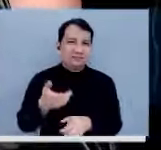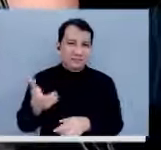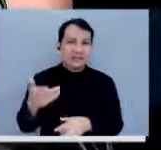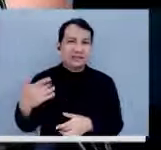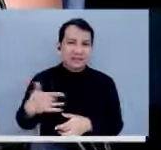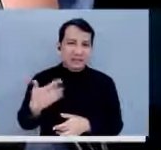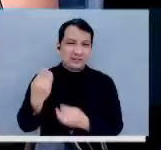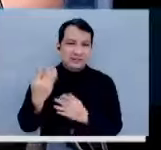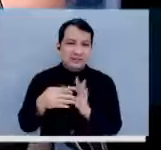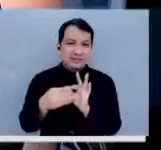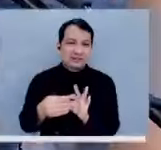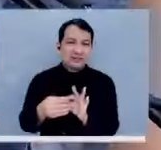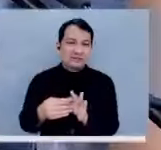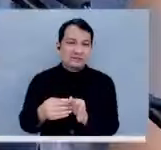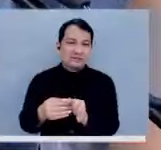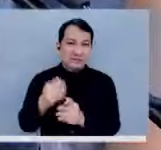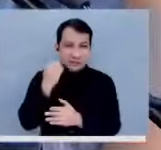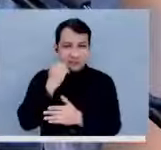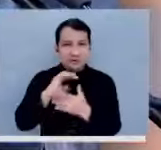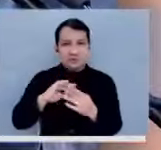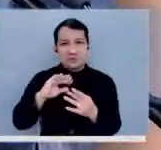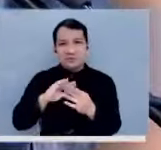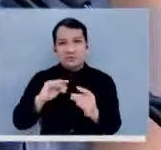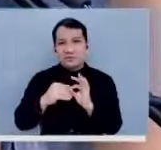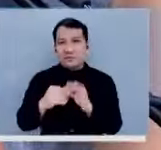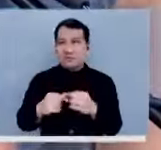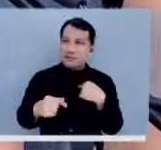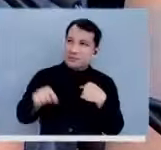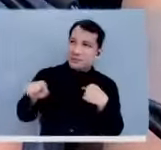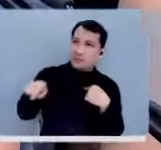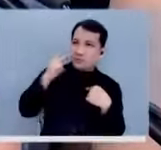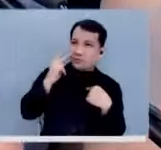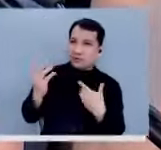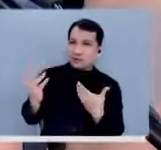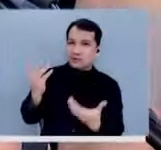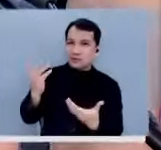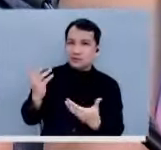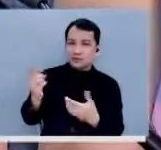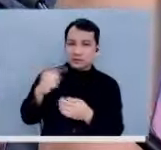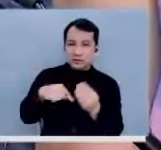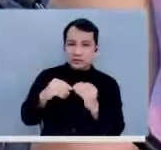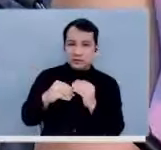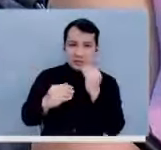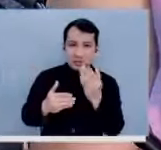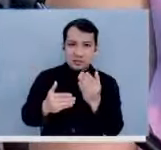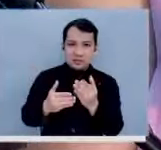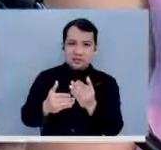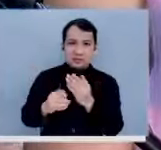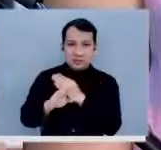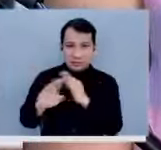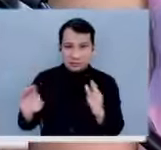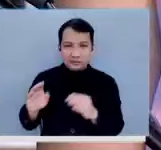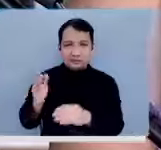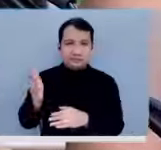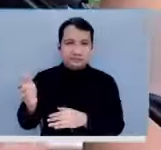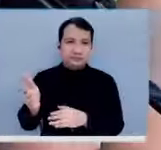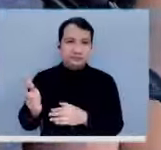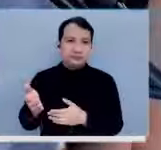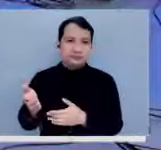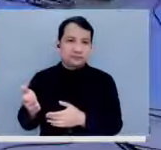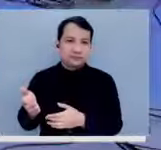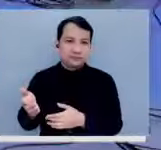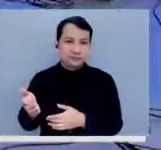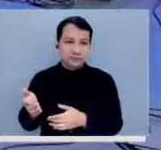Madalas na kwento na natutorpe. Kasi yun nga, yung iba naman, takot silang ma-reject, diba? May mga ganong kwento. Kaya sila natutorpe.